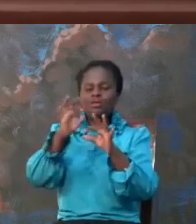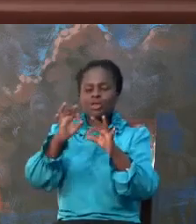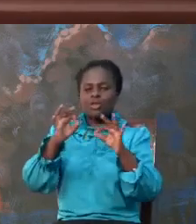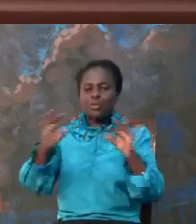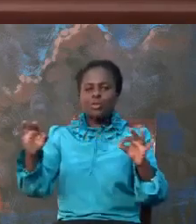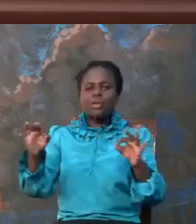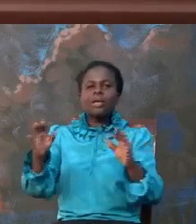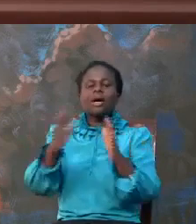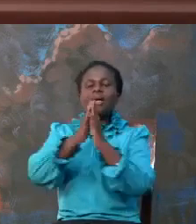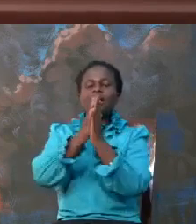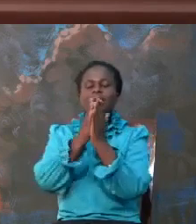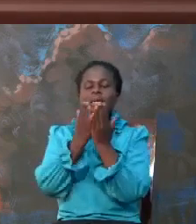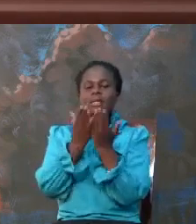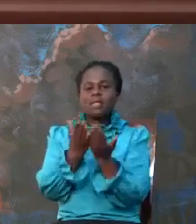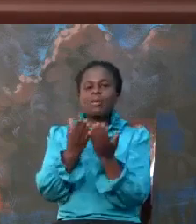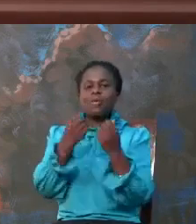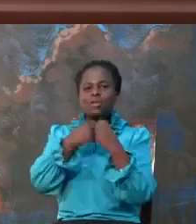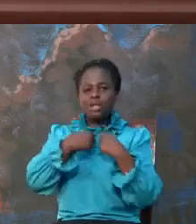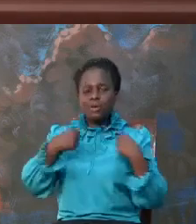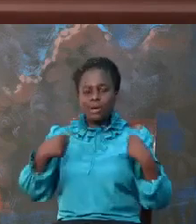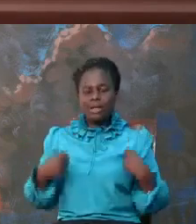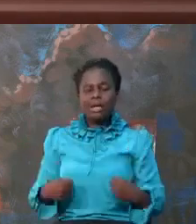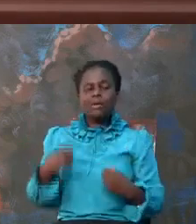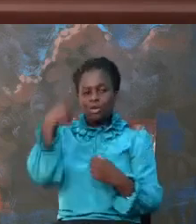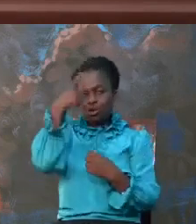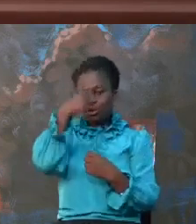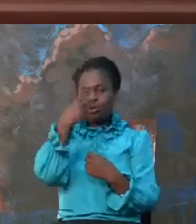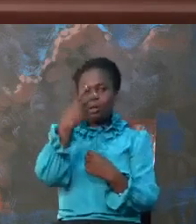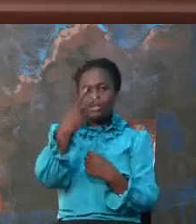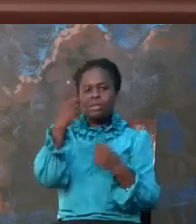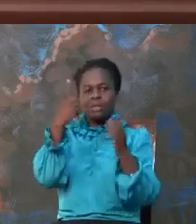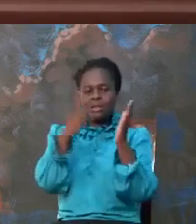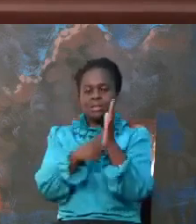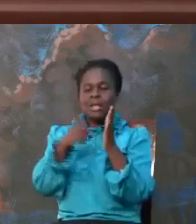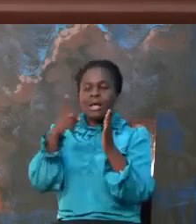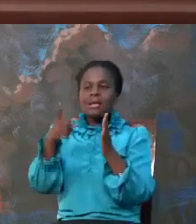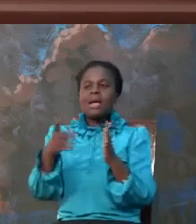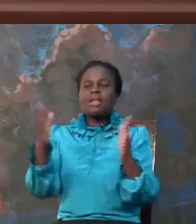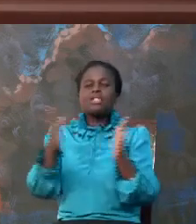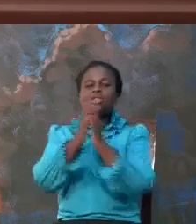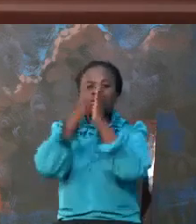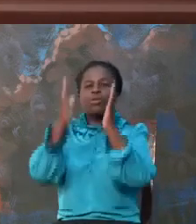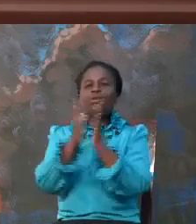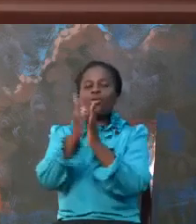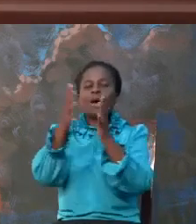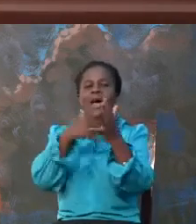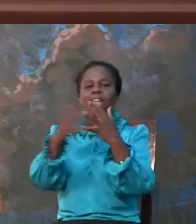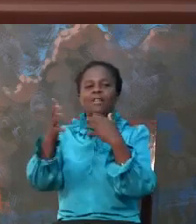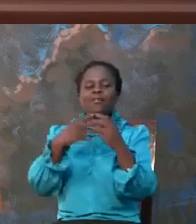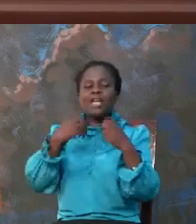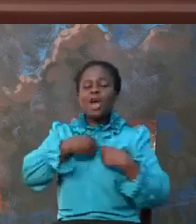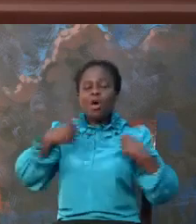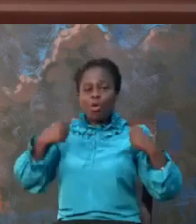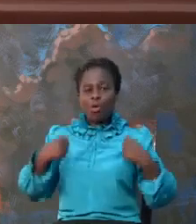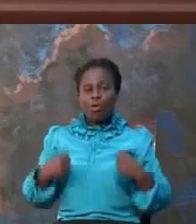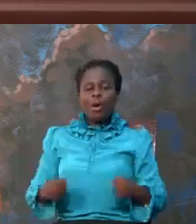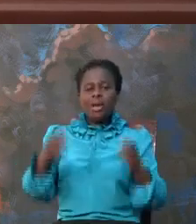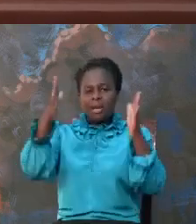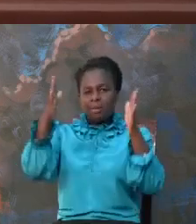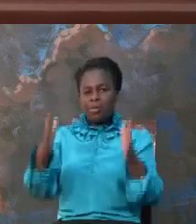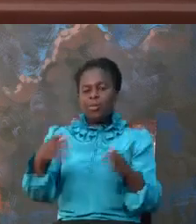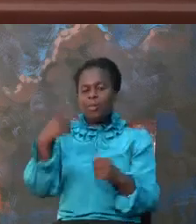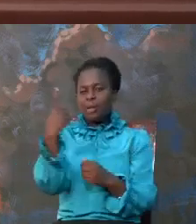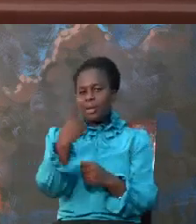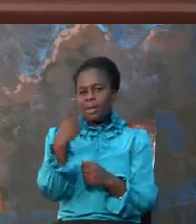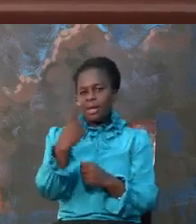ya 16. Na hii sikukuu aliifanya kuhani mkuu pekee. Maana unaposoma makuhani wengine wote walikuwa